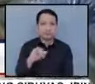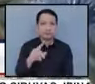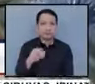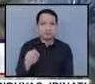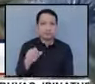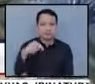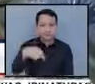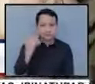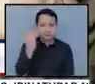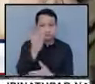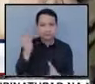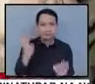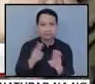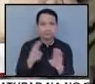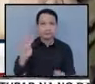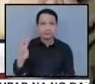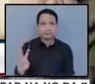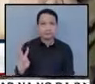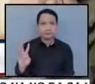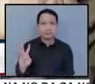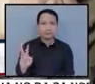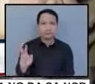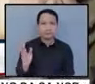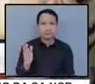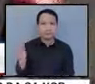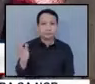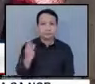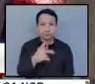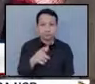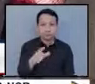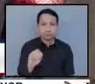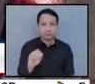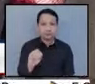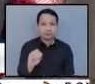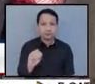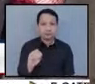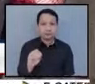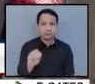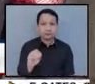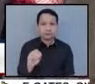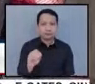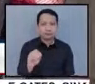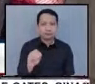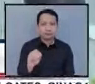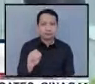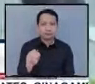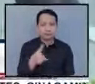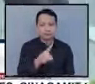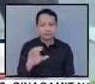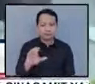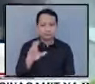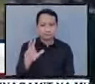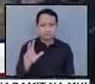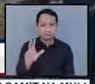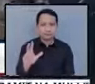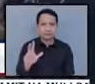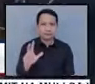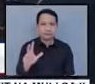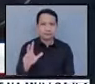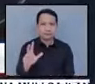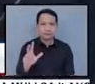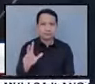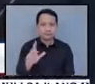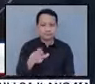tuwing Miyerkules kada linggo. Ang kilo ng puting sibuyas dito, mabibili ng 130 pesos. Kaya si Lydia at